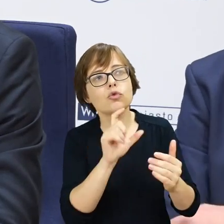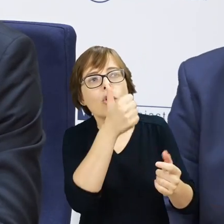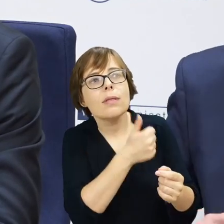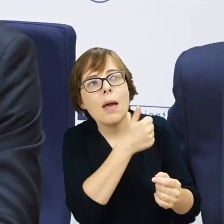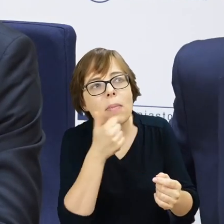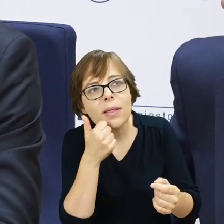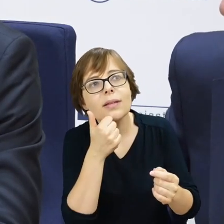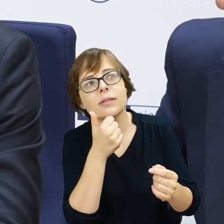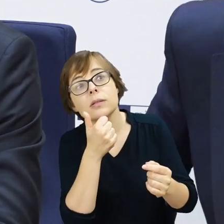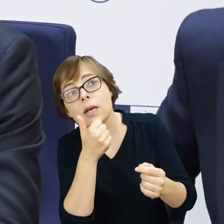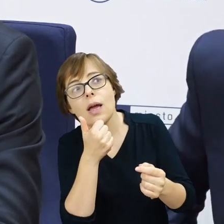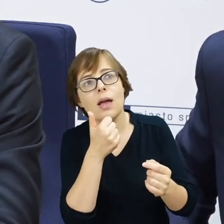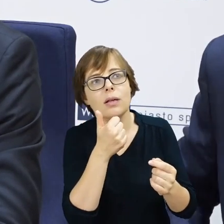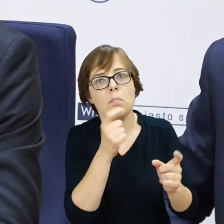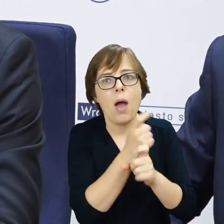zniszczyć. I w związku z tym